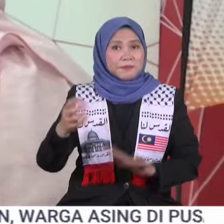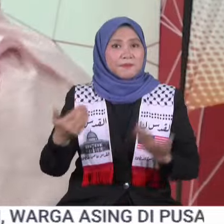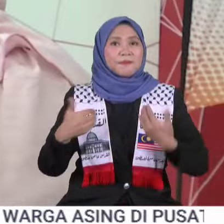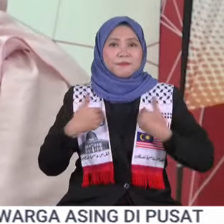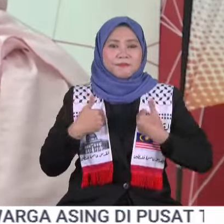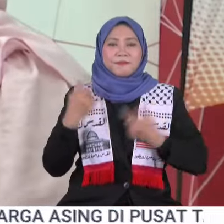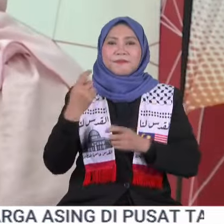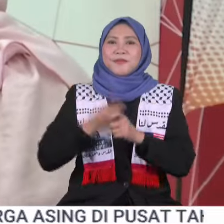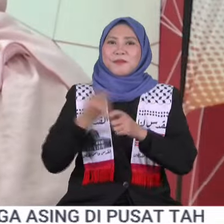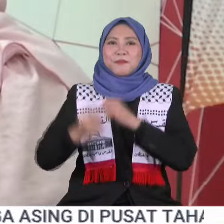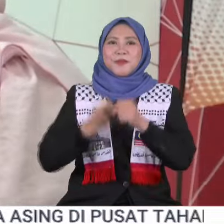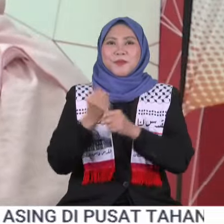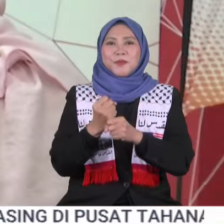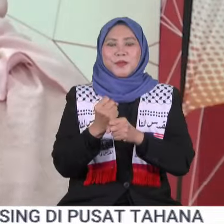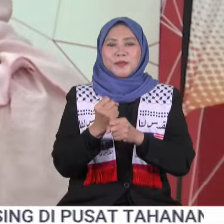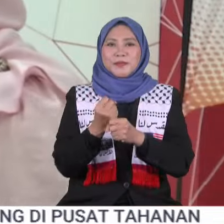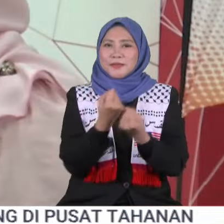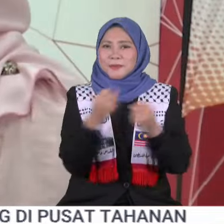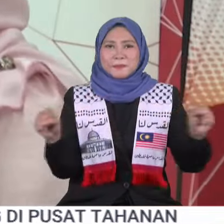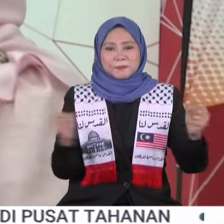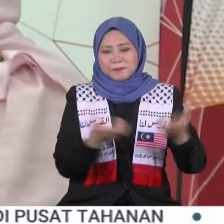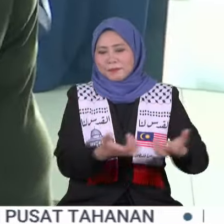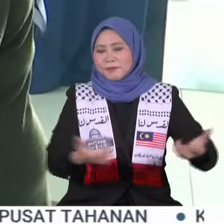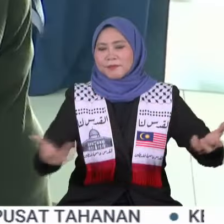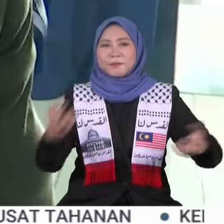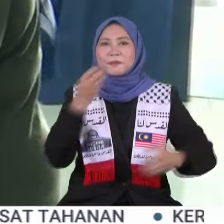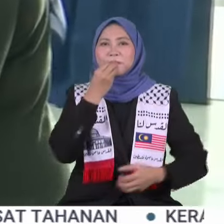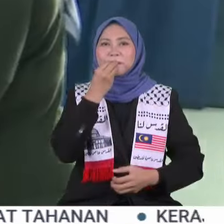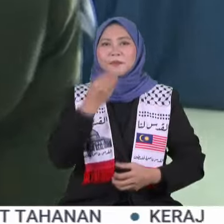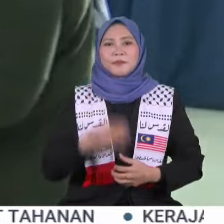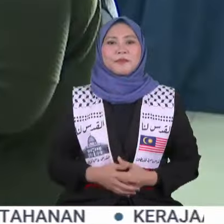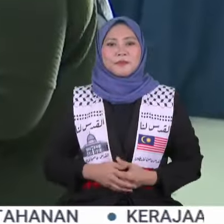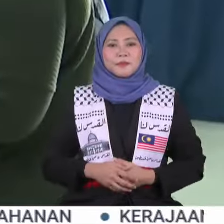adalah tiap-tiap tahun untuk kita semua golongan berita